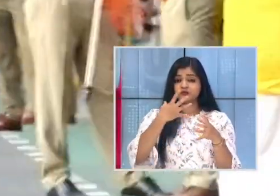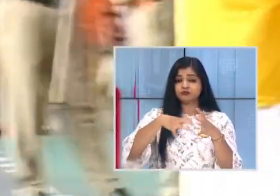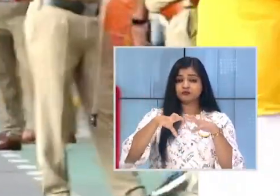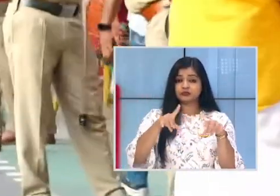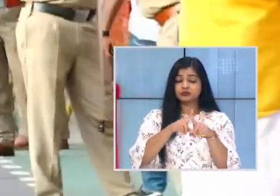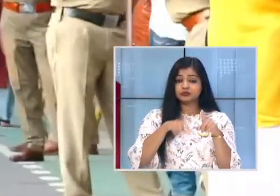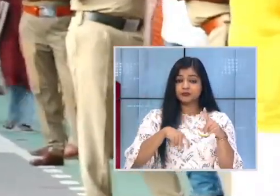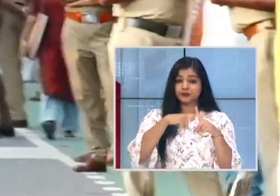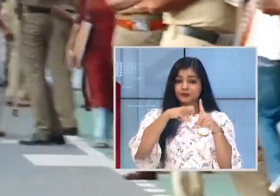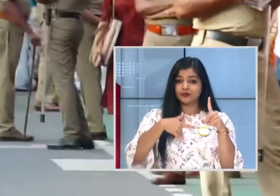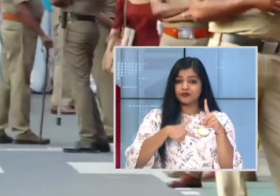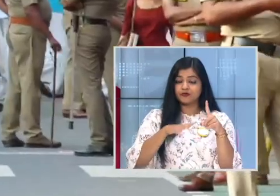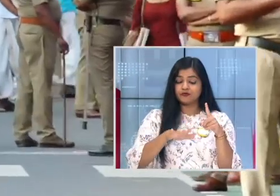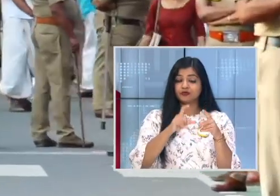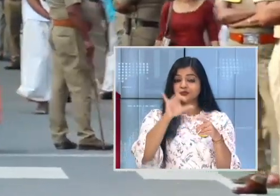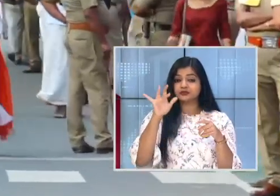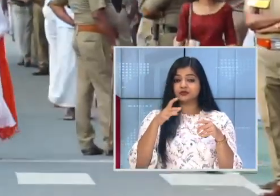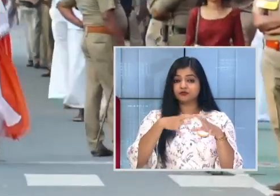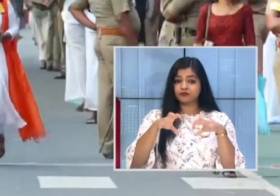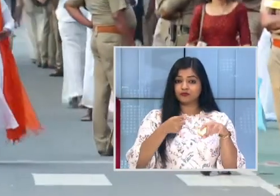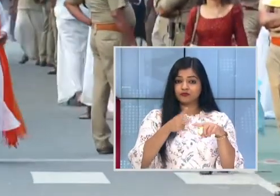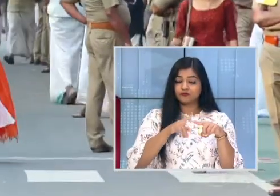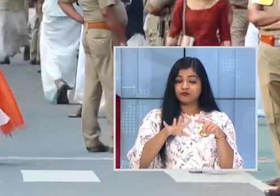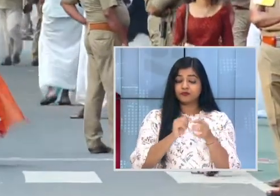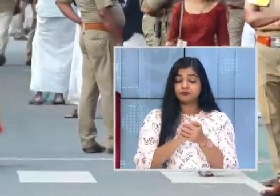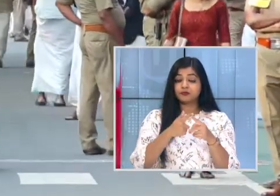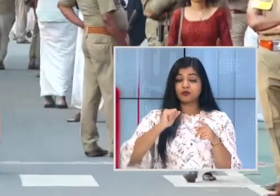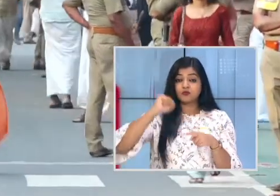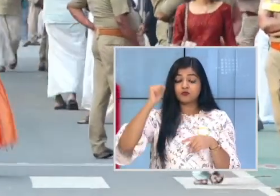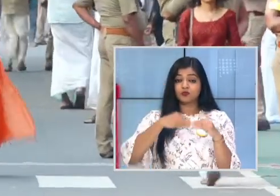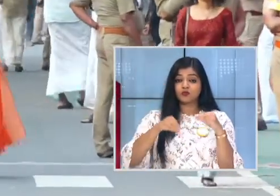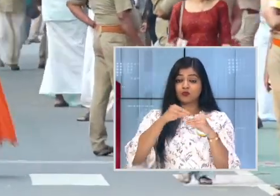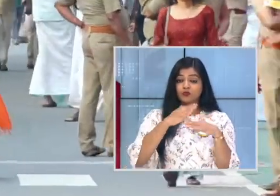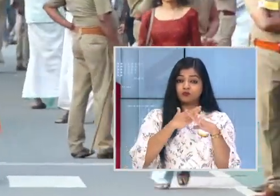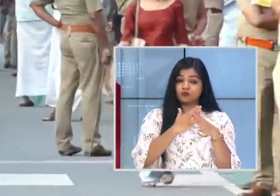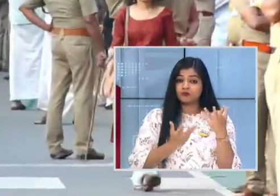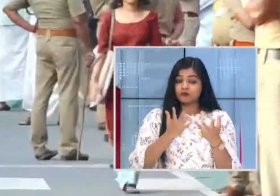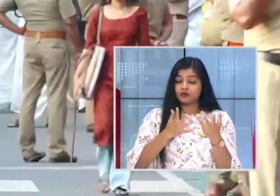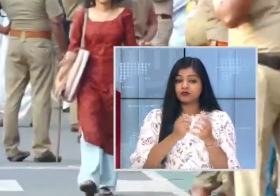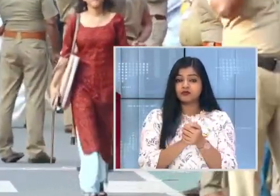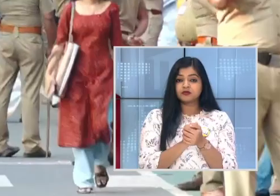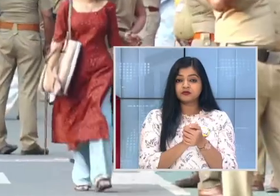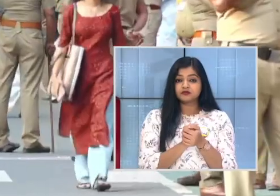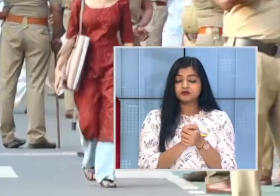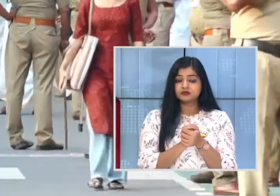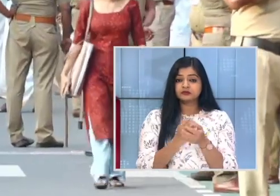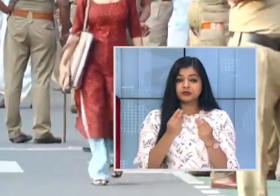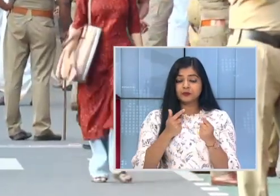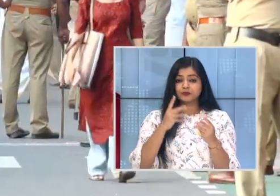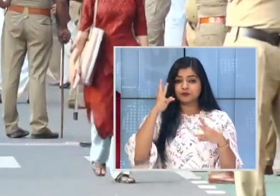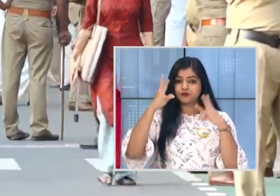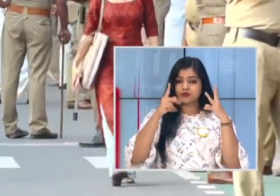ഉള്ള ഒരു സ്റ്റേറ്റ് എന്ന നിലയ്ക്ക് ഇവിടെ ഏതെങ്കിലും തരത്തിൽ പ്രതിഷേധമുണ്ടാകുമോ എന്ന ഒരു ആശങ്ക